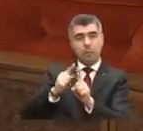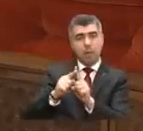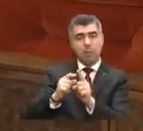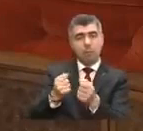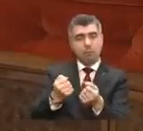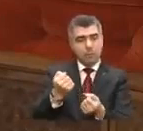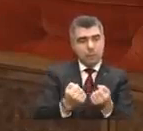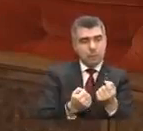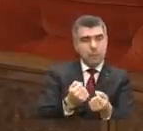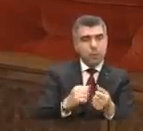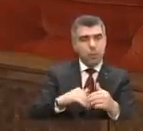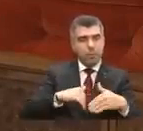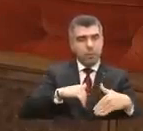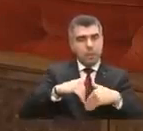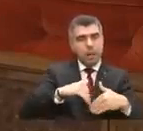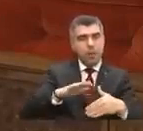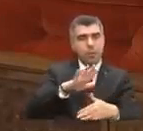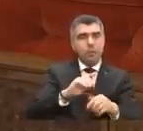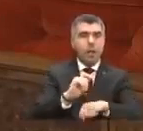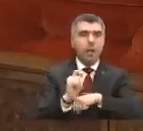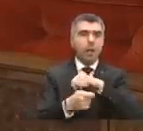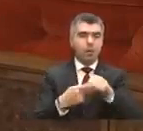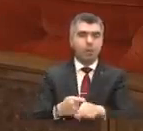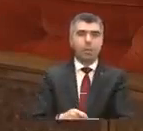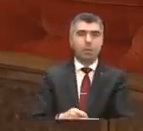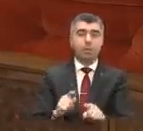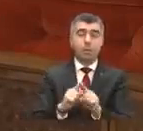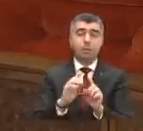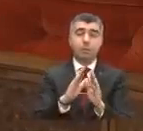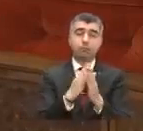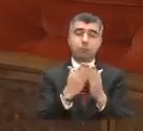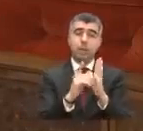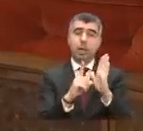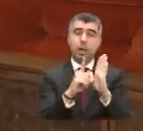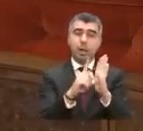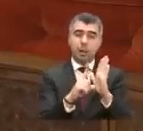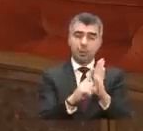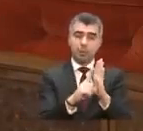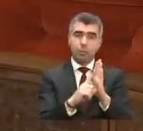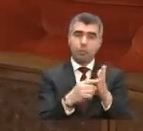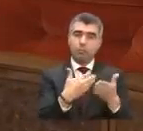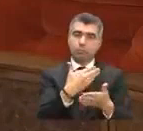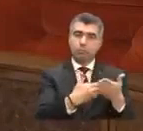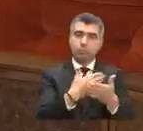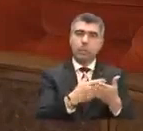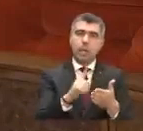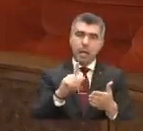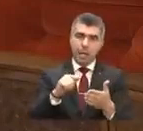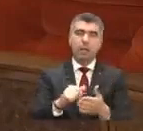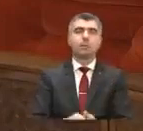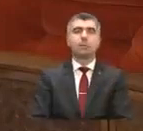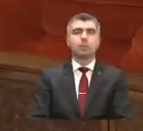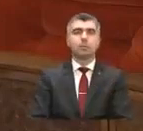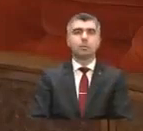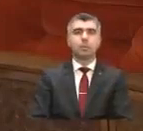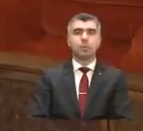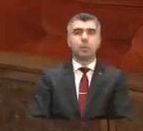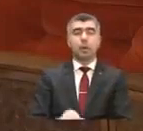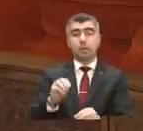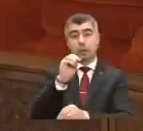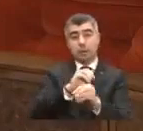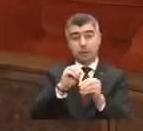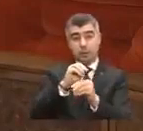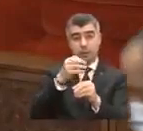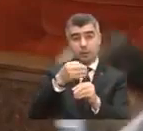القروي. نقدروا نذكروا منها وضع دفتر للتحملات من أجل استغلال خدمات النقل المزدوج بالعالم القروي، إنجاز